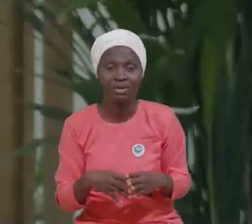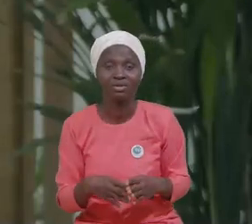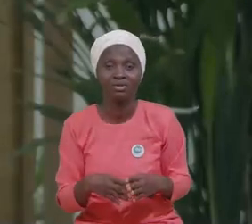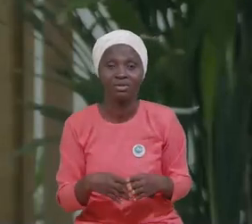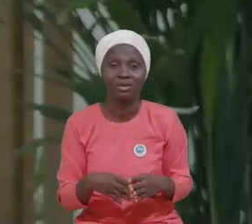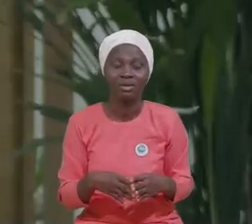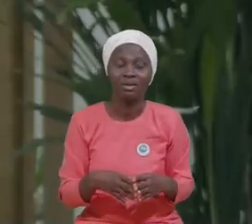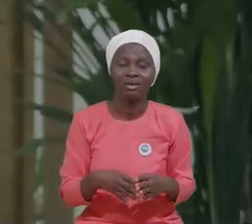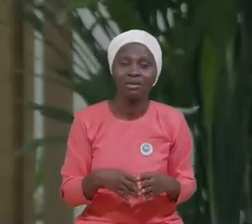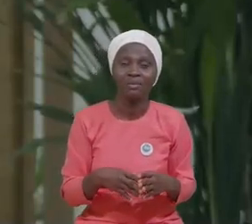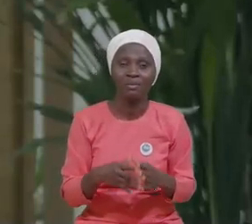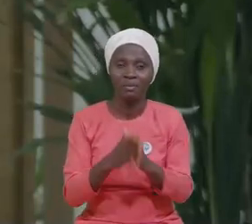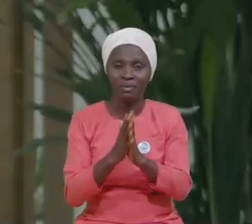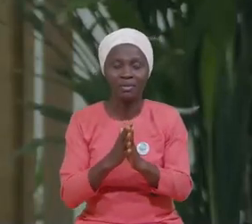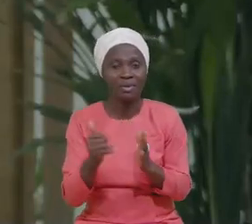Soyez un jeune.